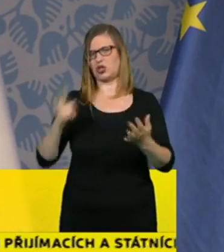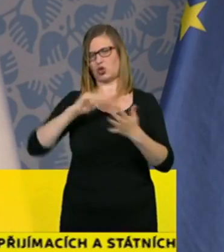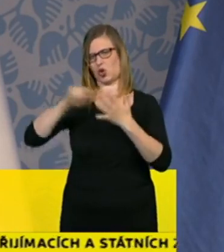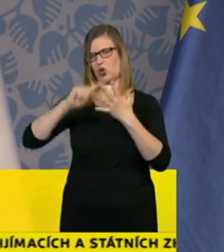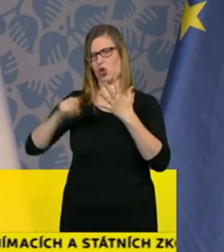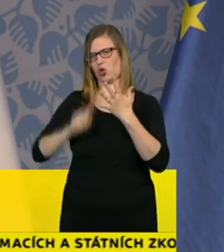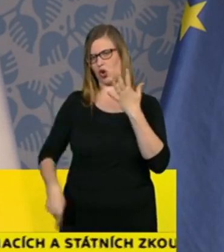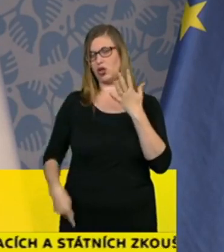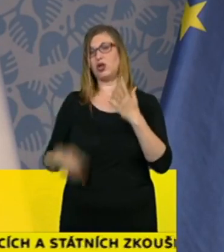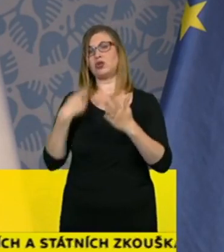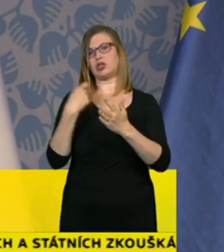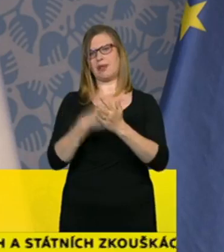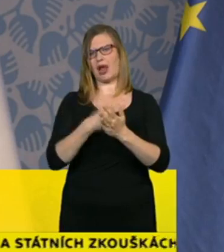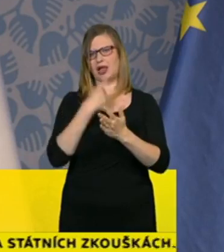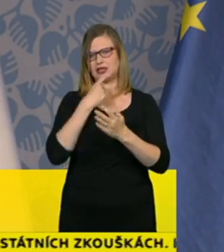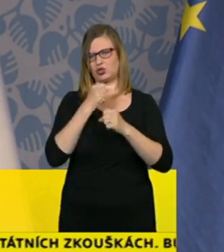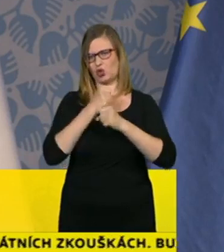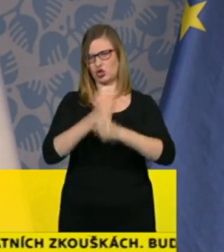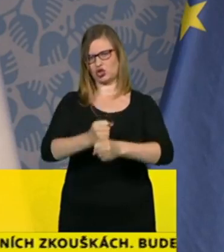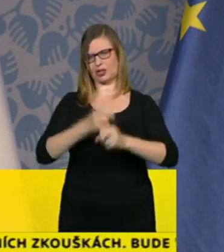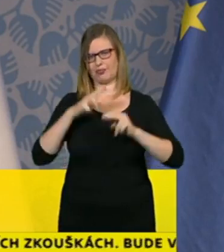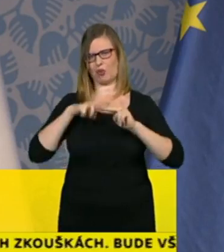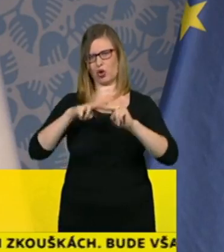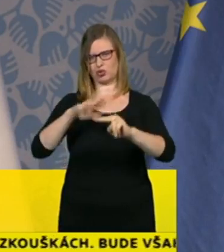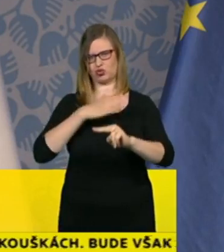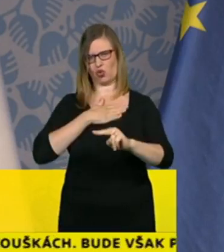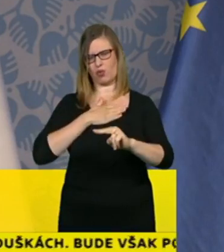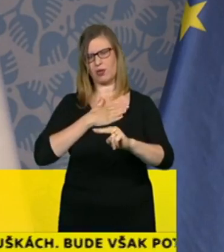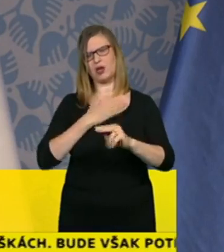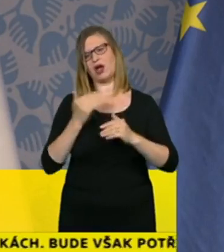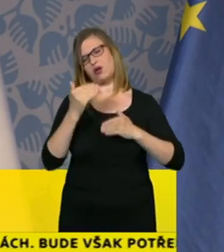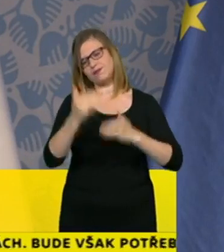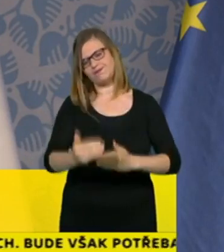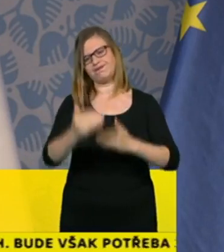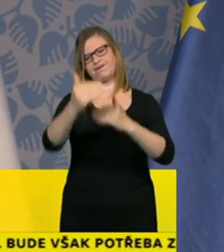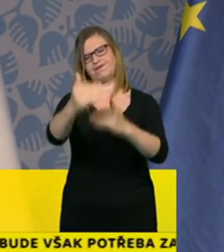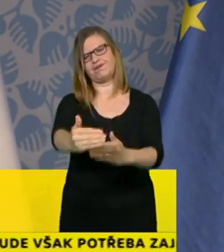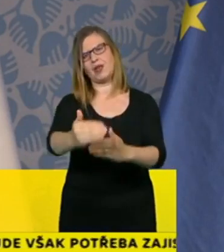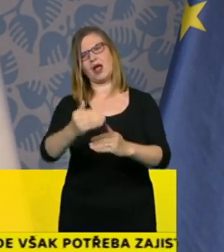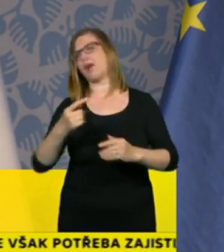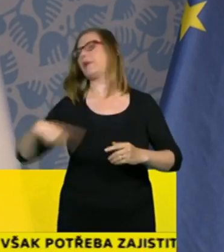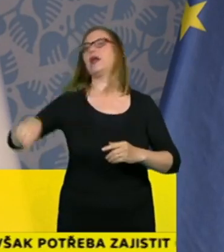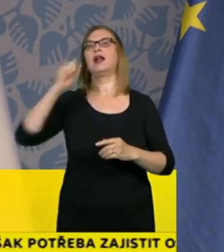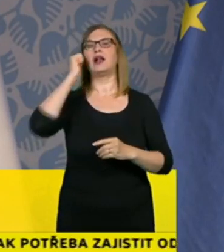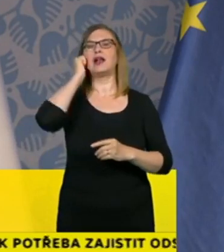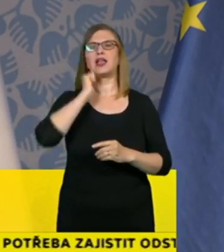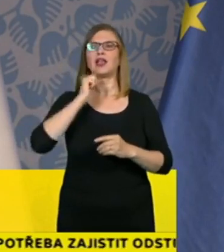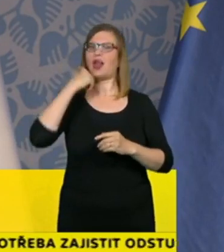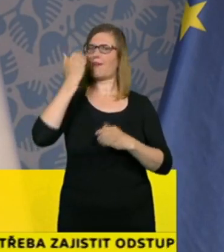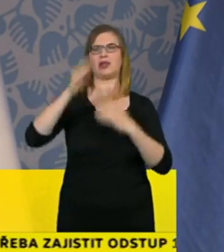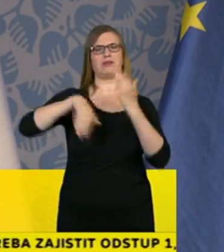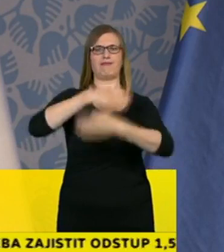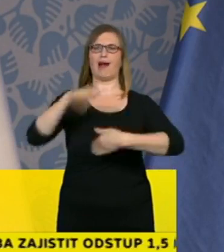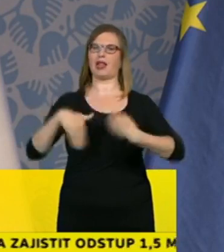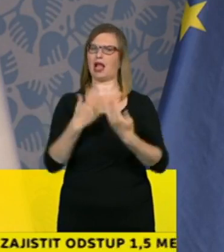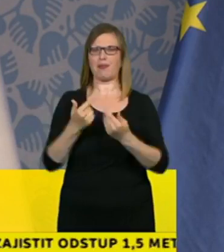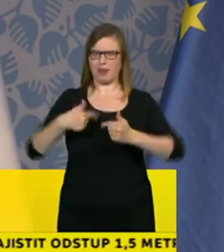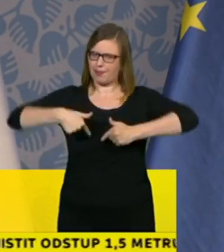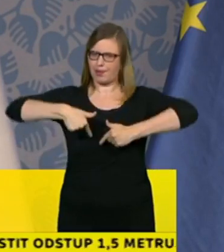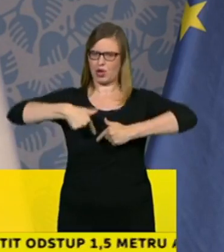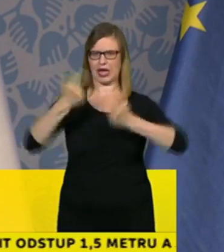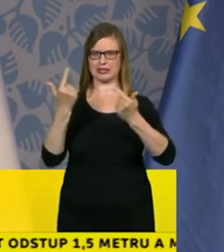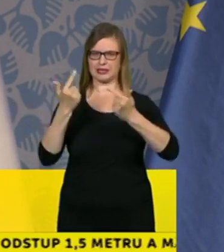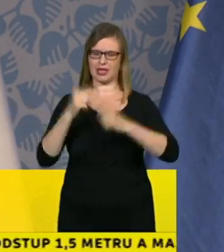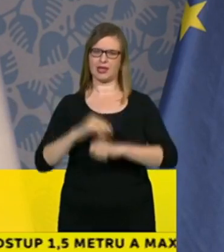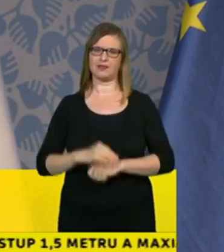drželi nějaký harmonogram a ty vlny měly v rámci nějakého celku a neměly rozvolňování, řekněme,